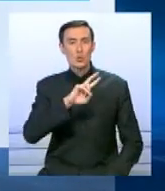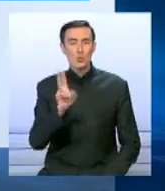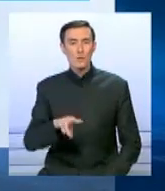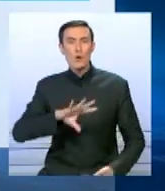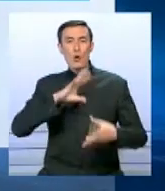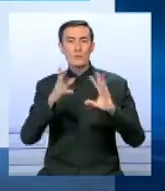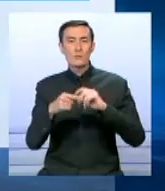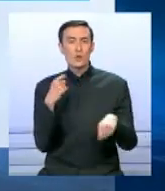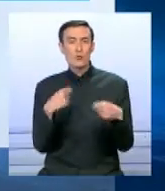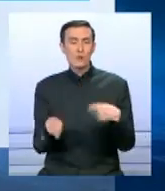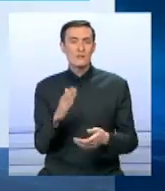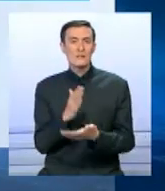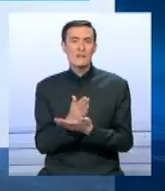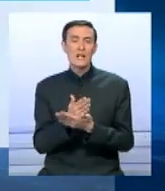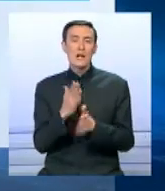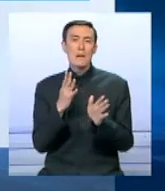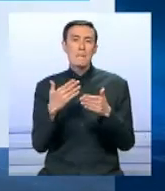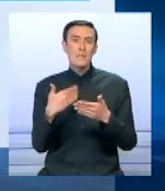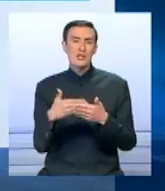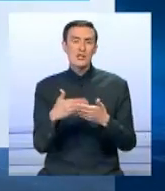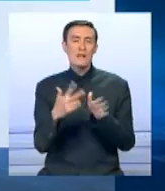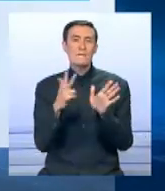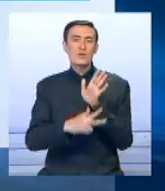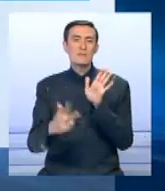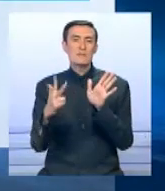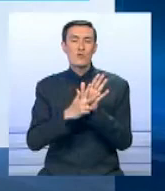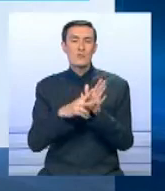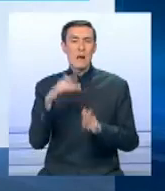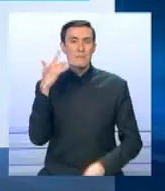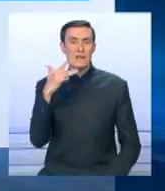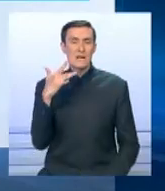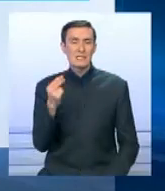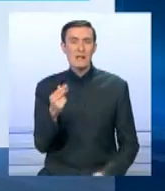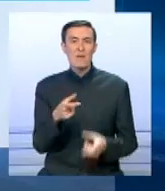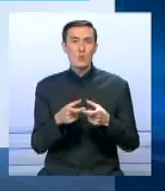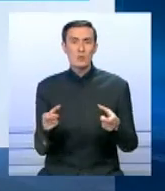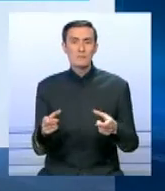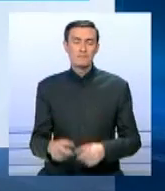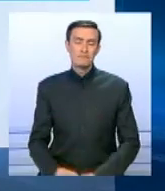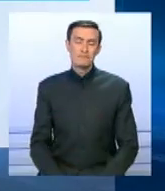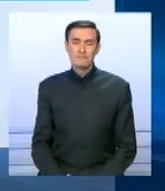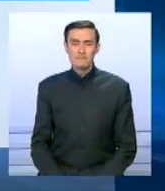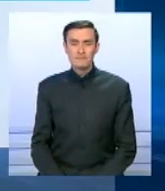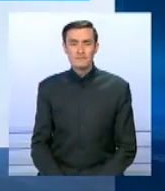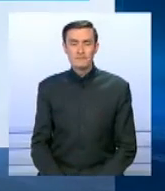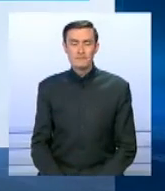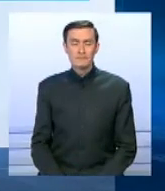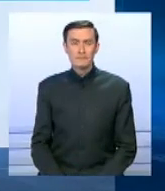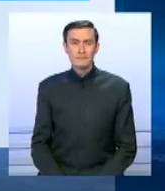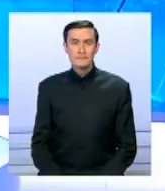объем торгов составил почти 88 миллионов в американской валюте.